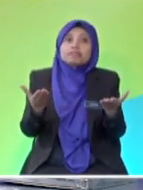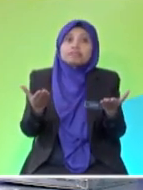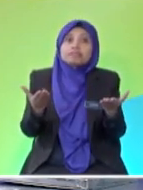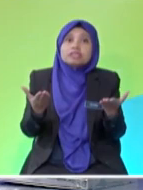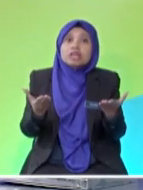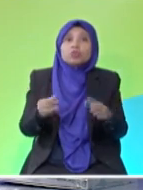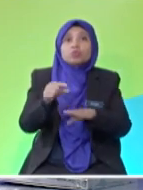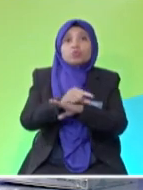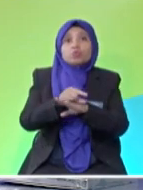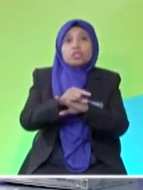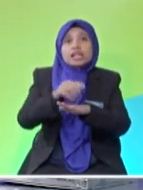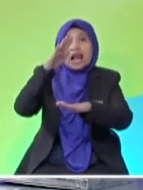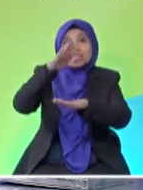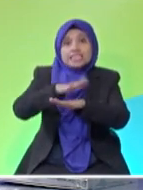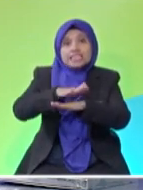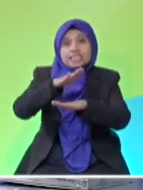dari